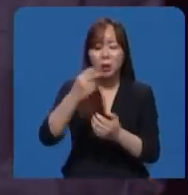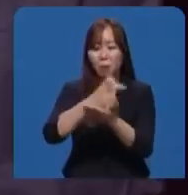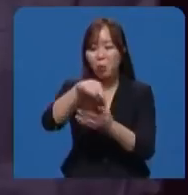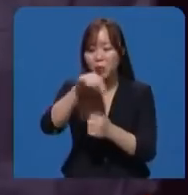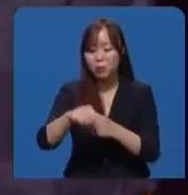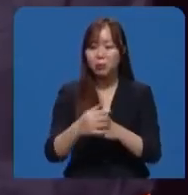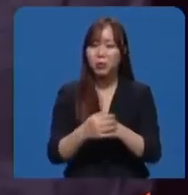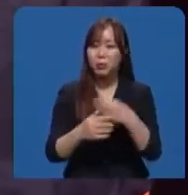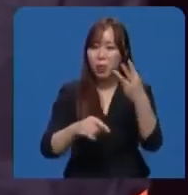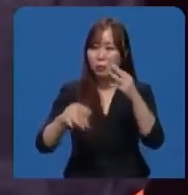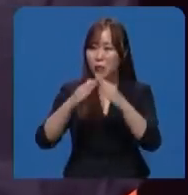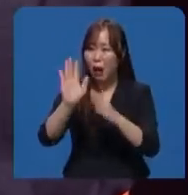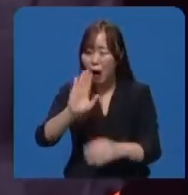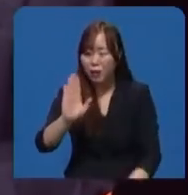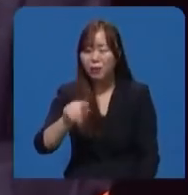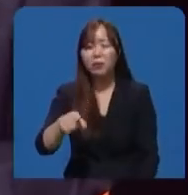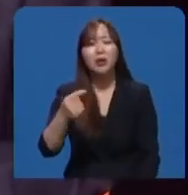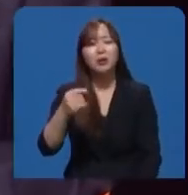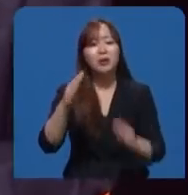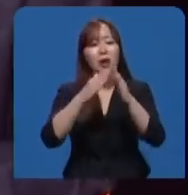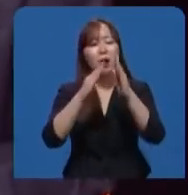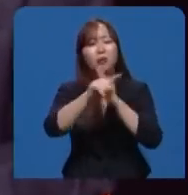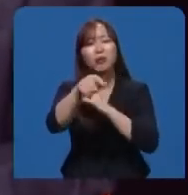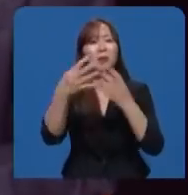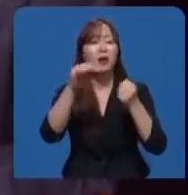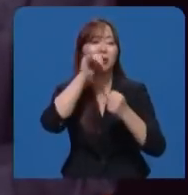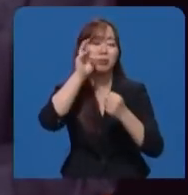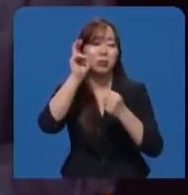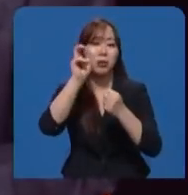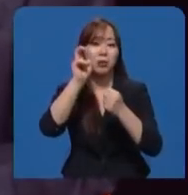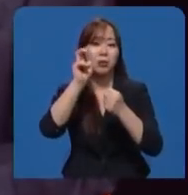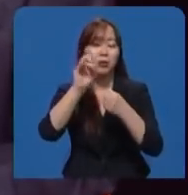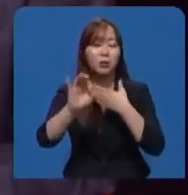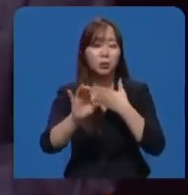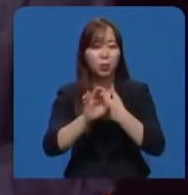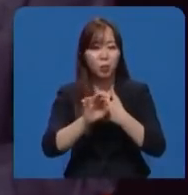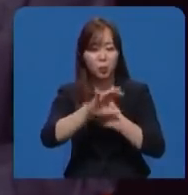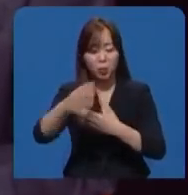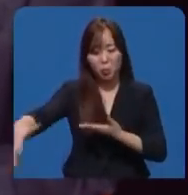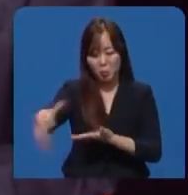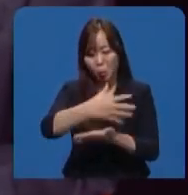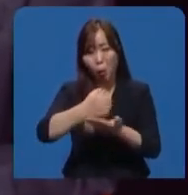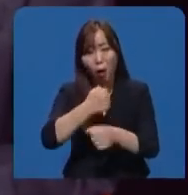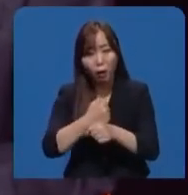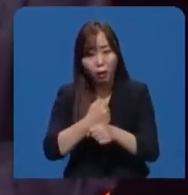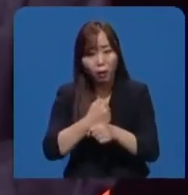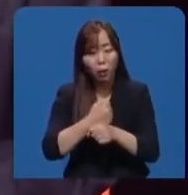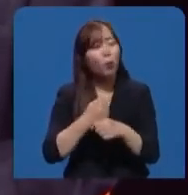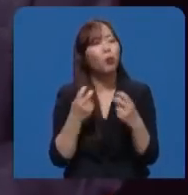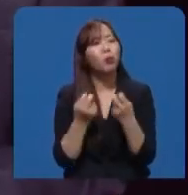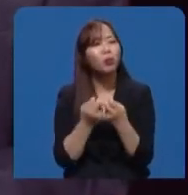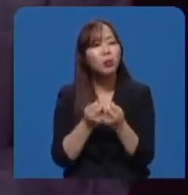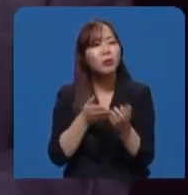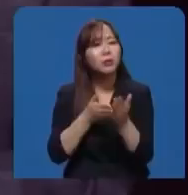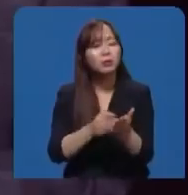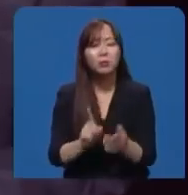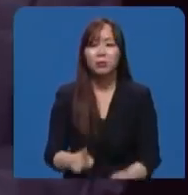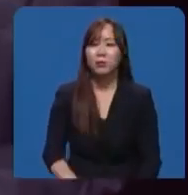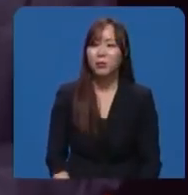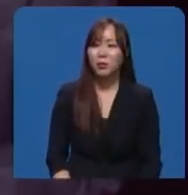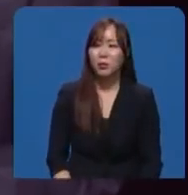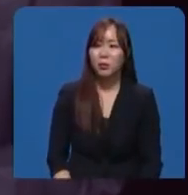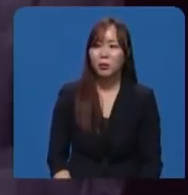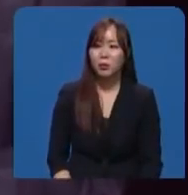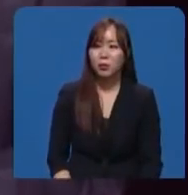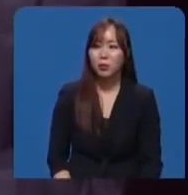뭐 3, 4주택 있다고 전환 안 하는 가구들이 많을 텐데 예. 그런 경우는 뭐 몰수라도 하겠다는 어떻게 제한합니까? 아니